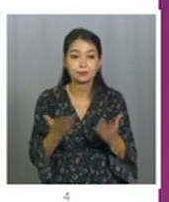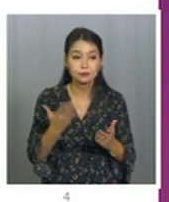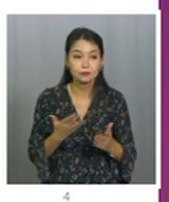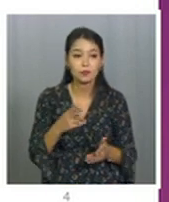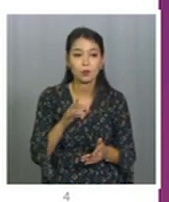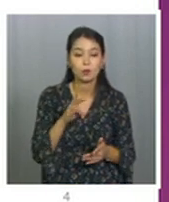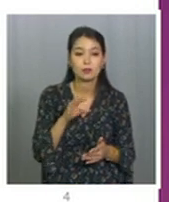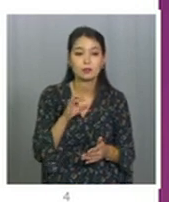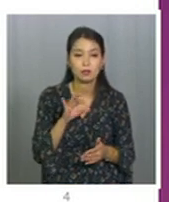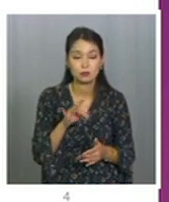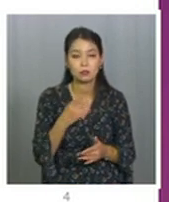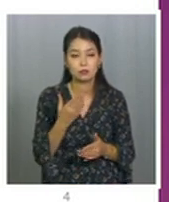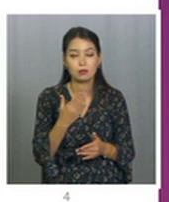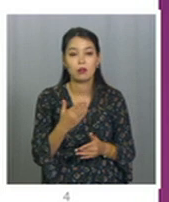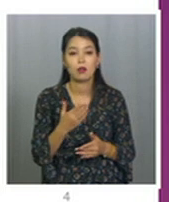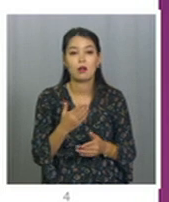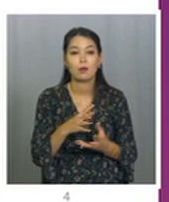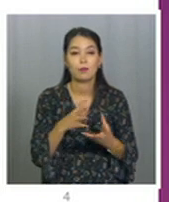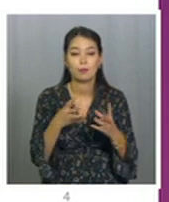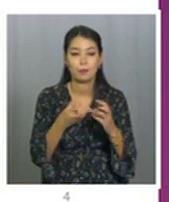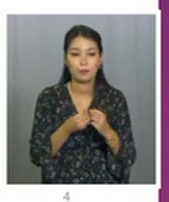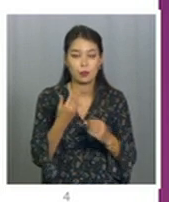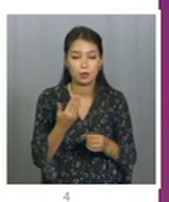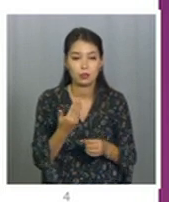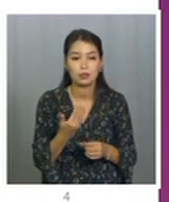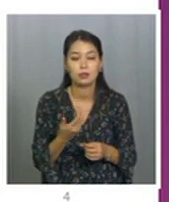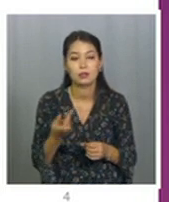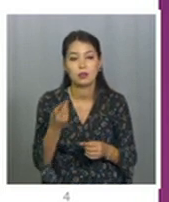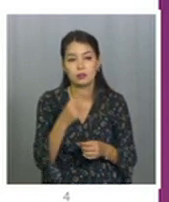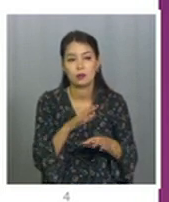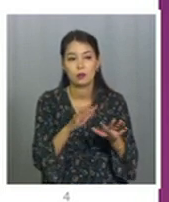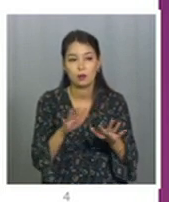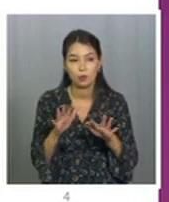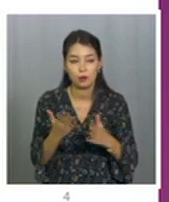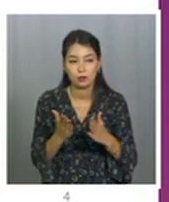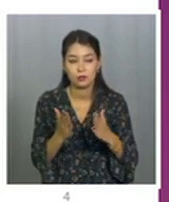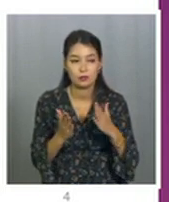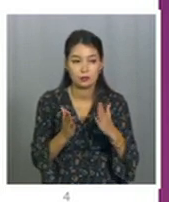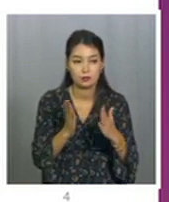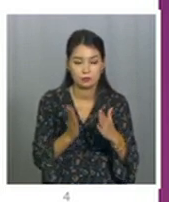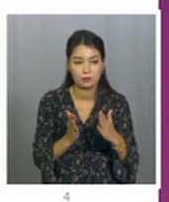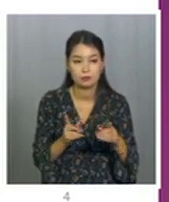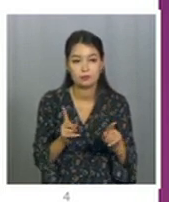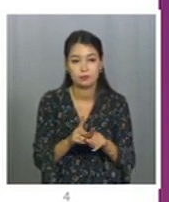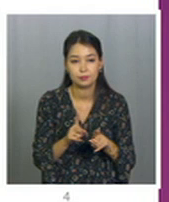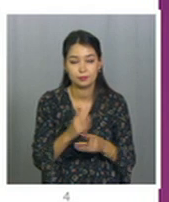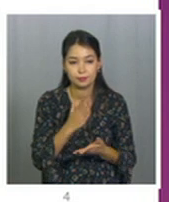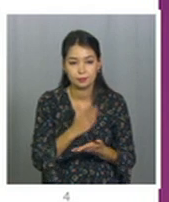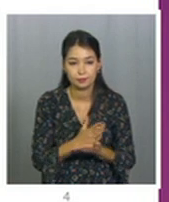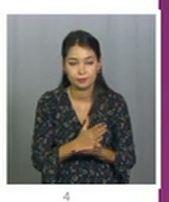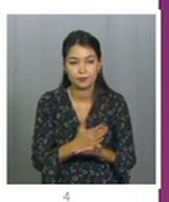өзі құрылысына келетін болсақ, конденсатордың екі астарының ортасына бізде диэлектрик бар екен білеміз. Ал